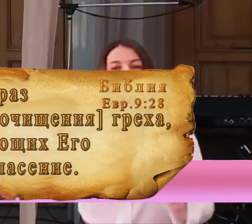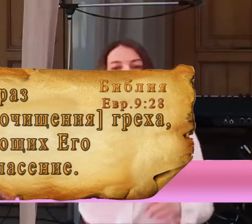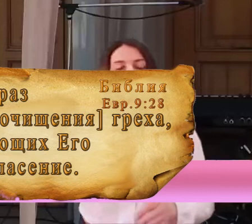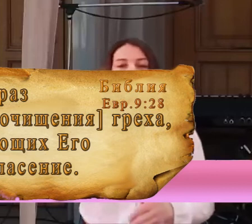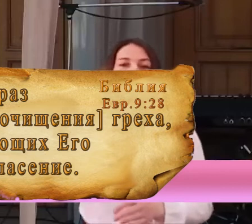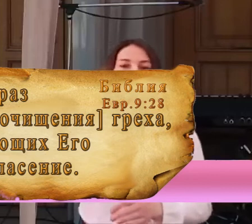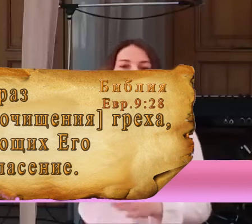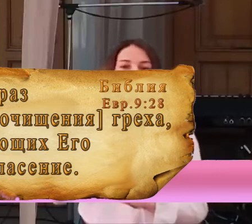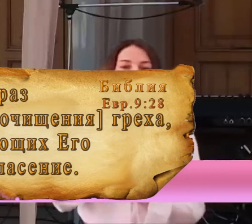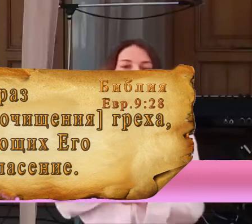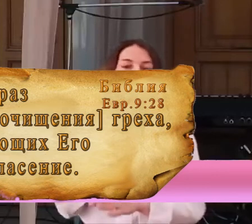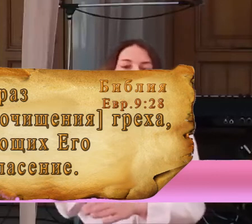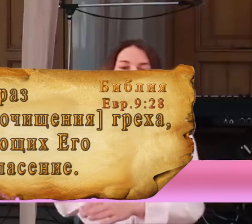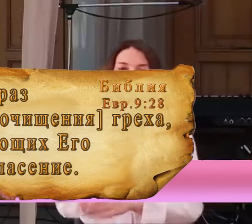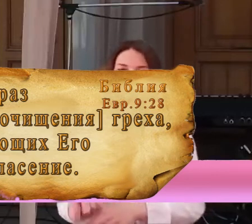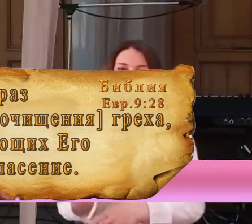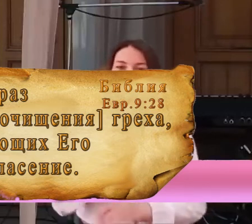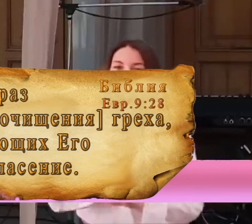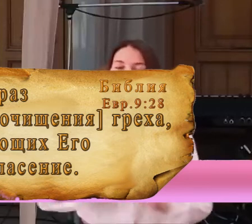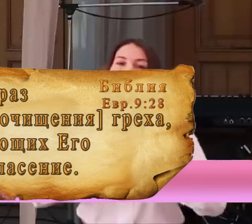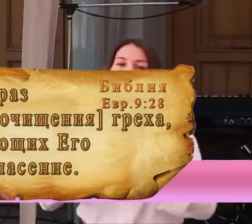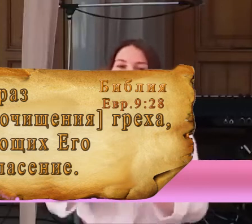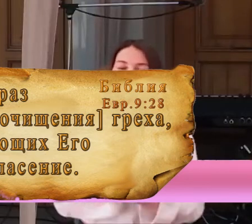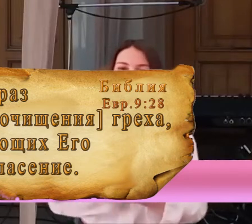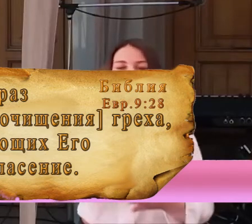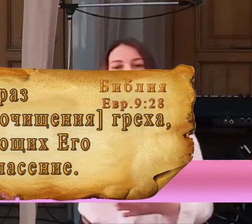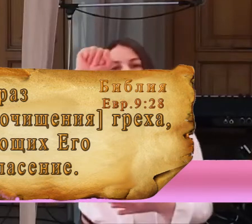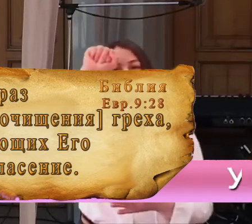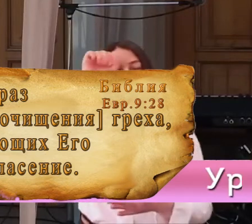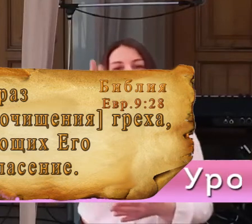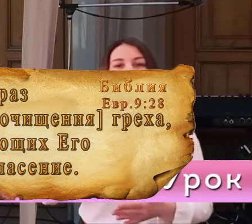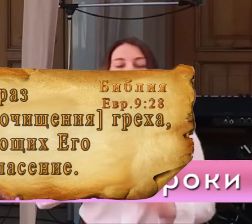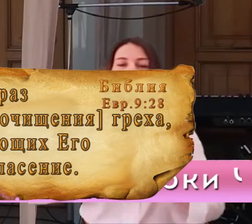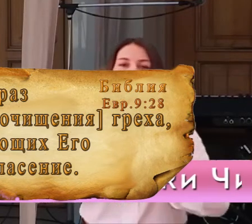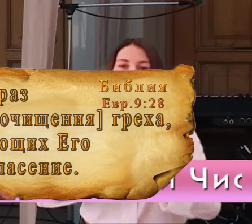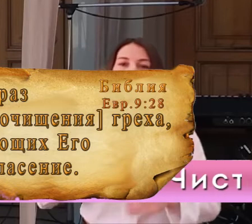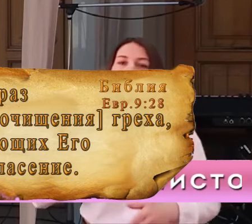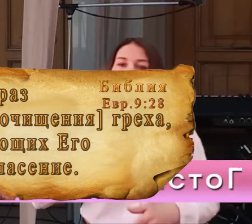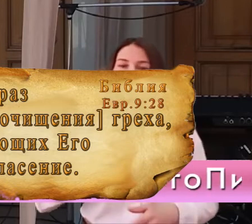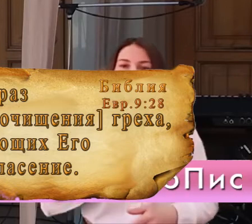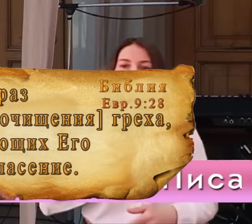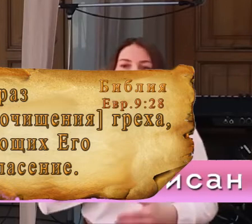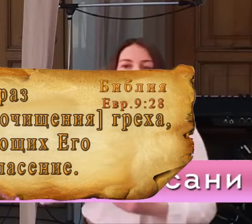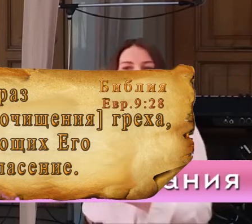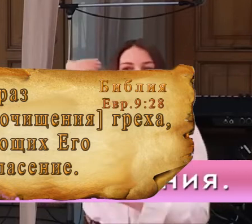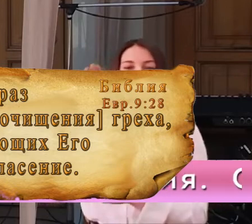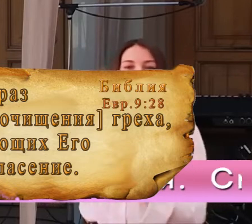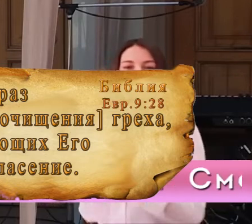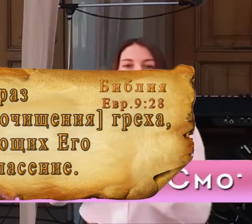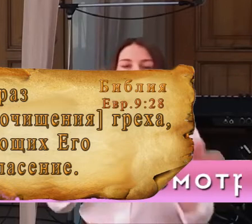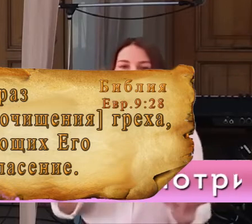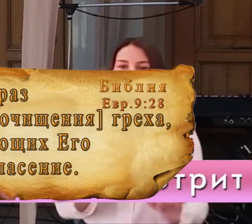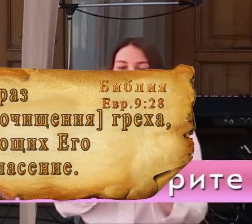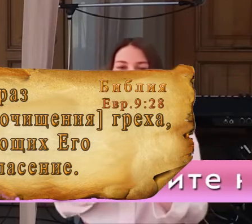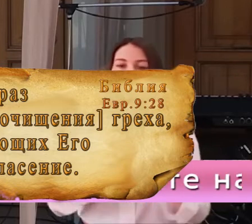для очищения греха, а для ожидающих Его во спасении». Итак, братья и сестры,